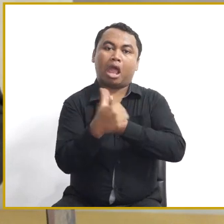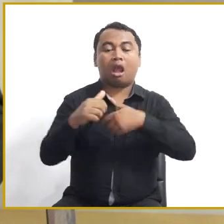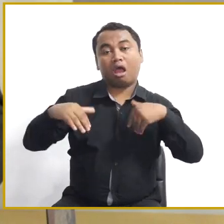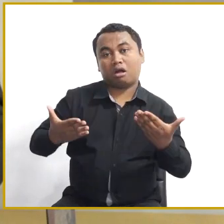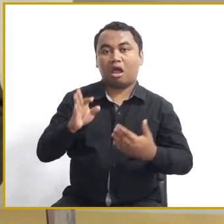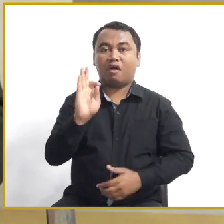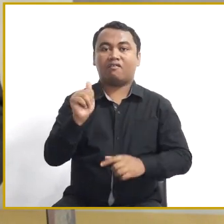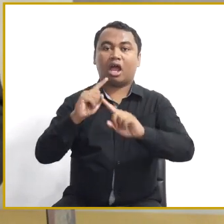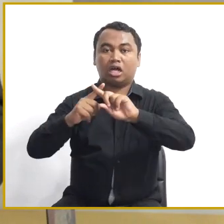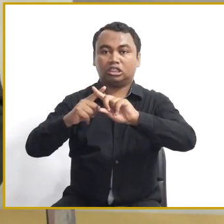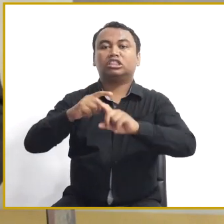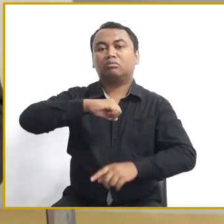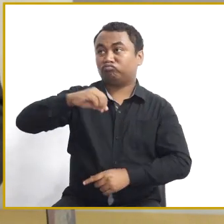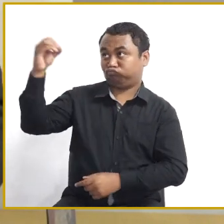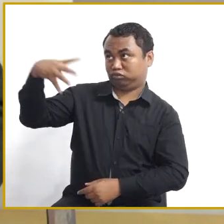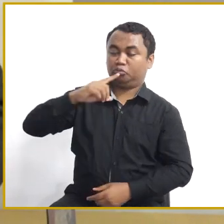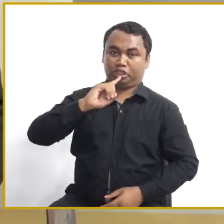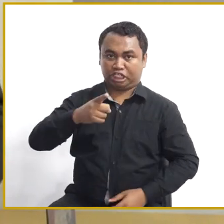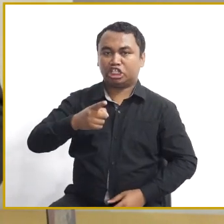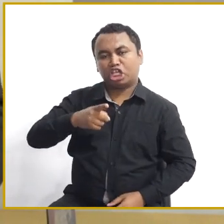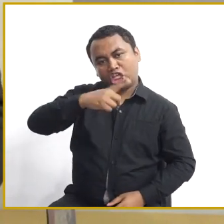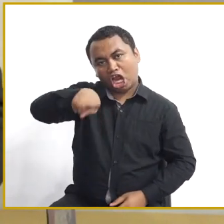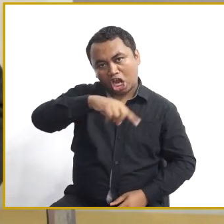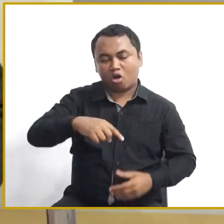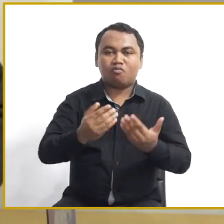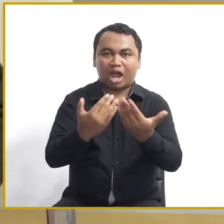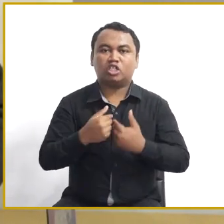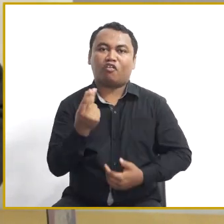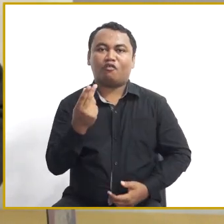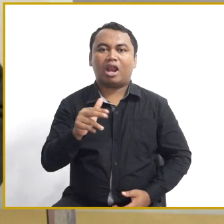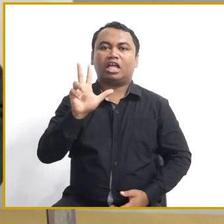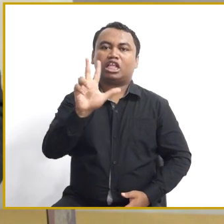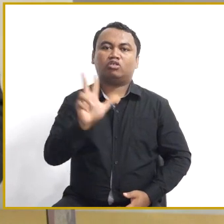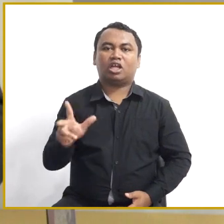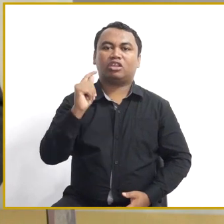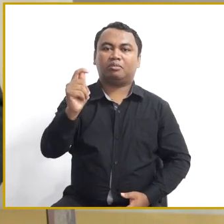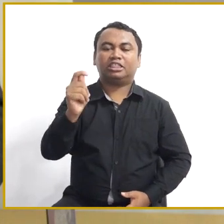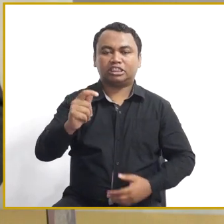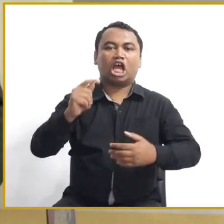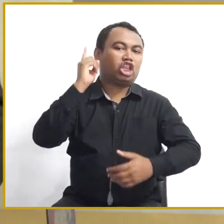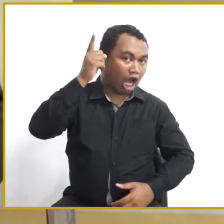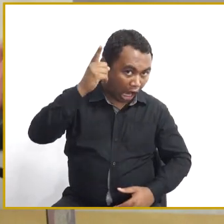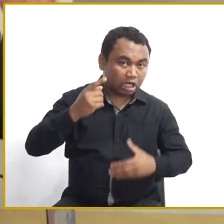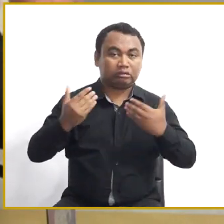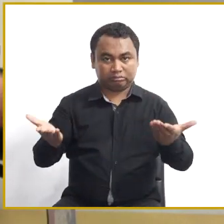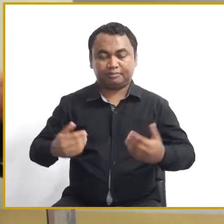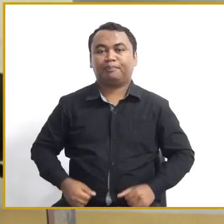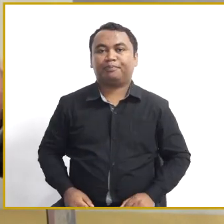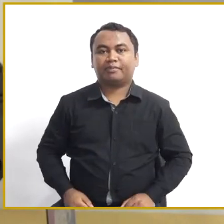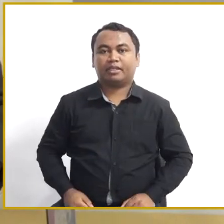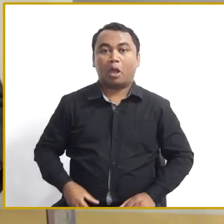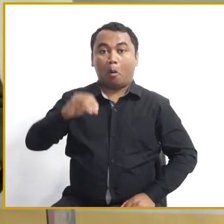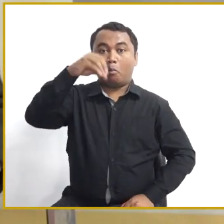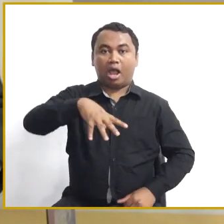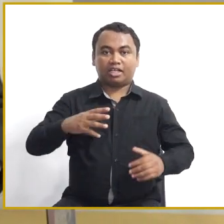elektronika no alefana hoe nareo ry Abrahama dia nahazo vola 300 millions de dollars. Dia falina atao amin'ny